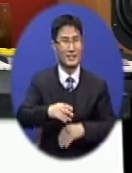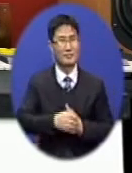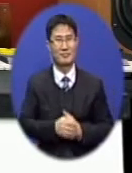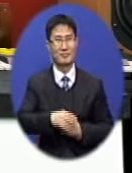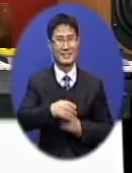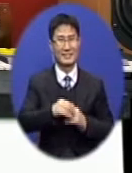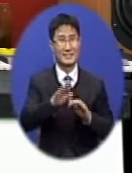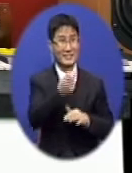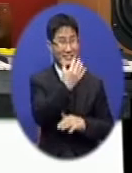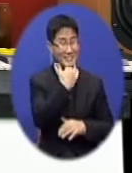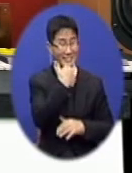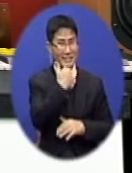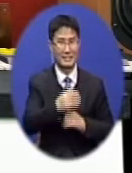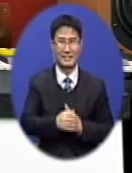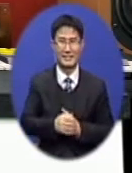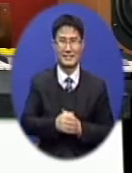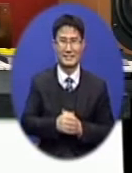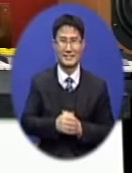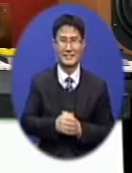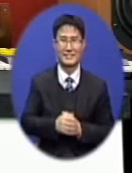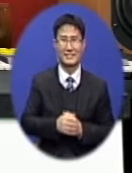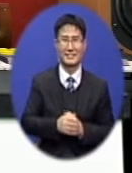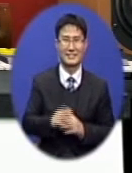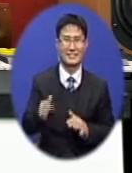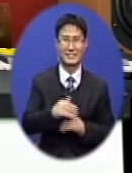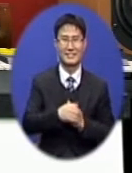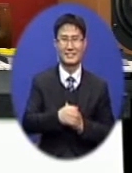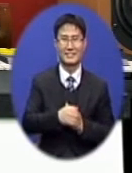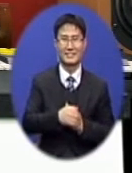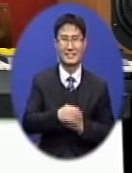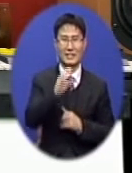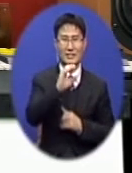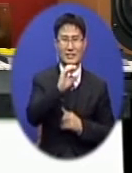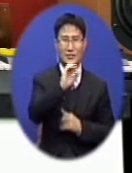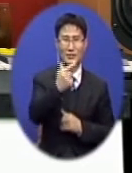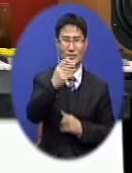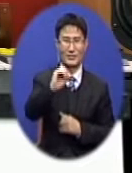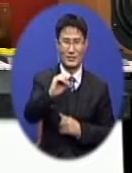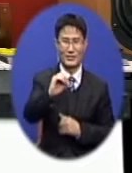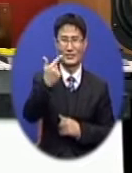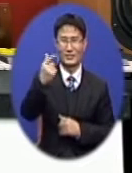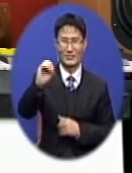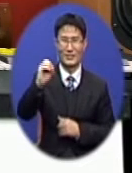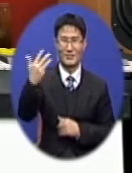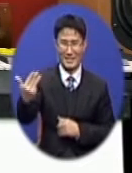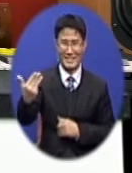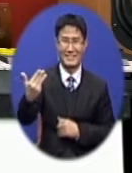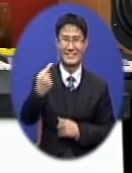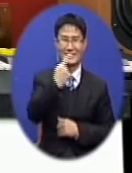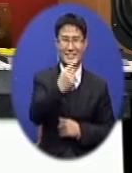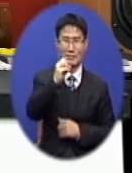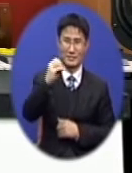드리겠습니다. 예. 잠시만 기다려 주시기 바랍니다. 네, ARS 606 예, 060에